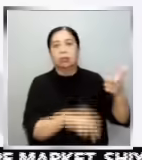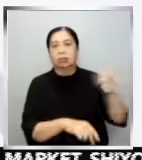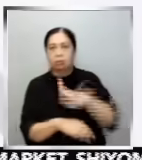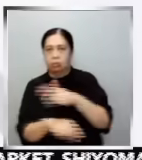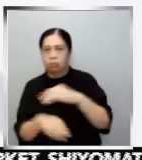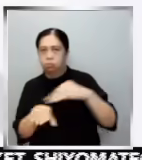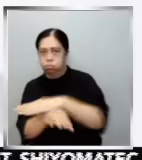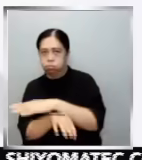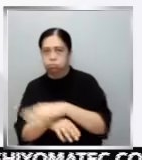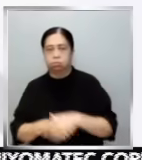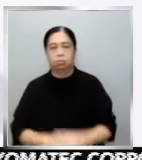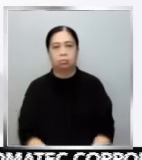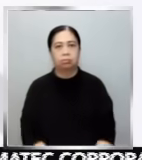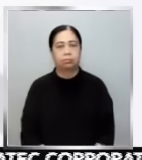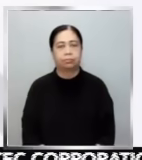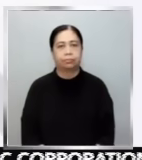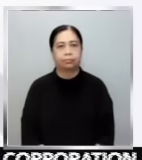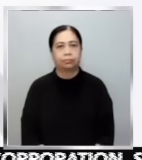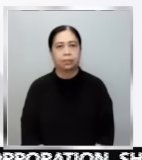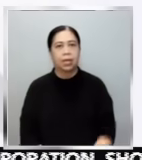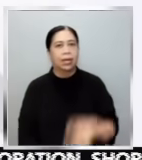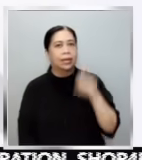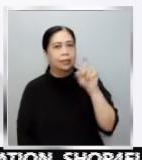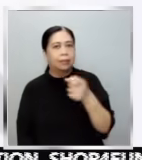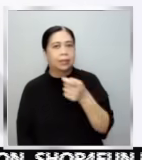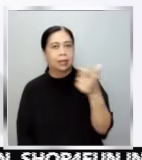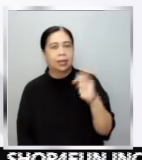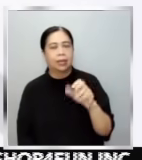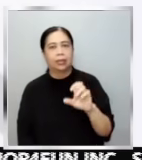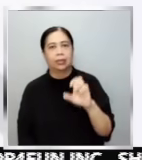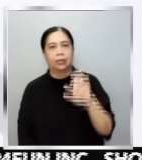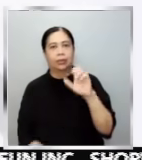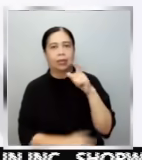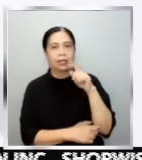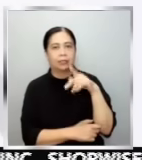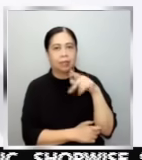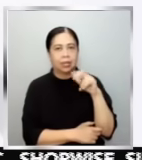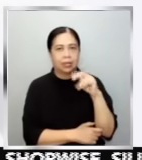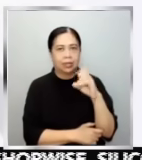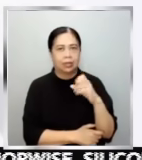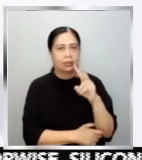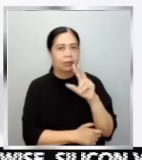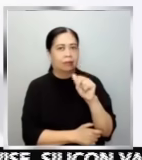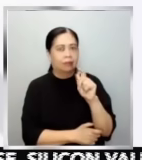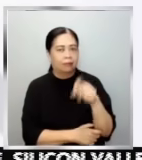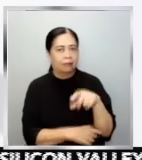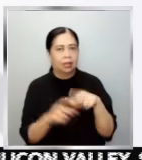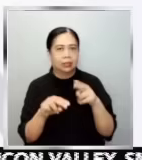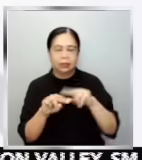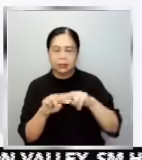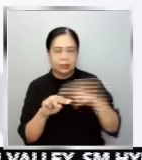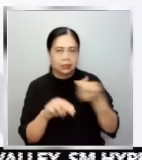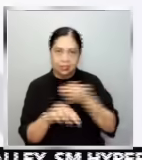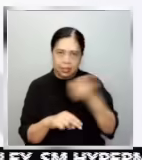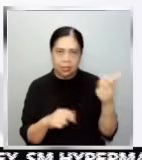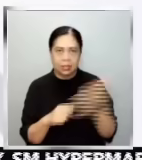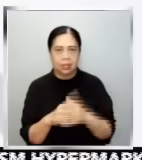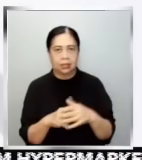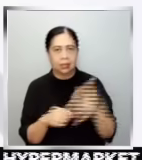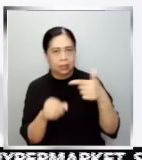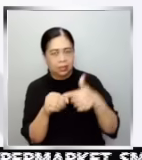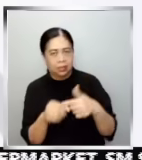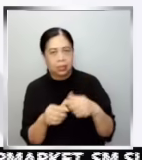hike tanggalin po ang expanded value added Tax na 12% sa petroleum products number